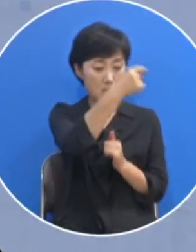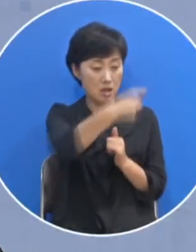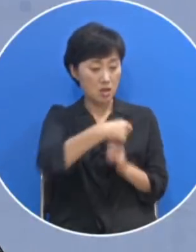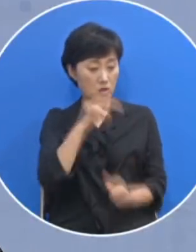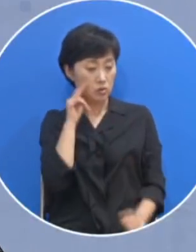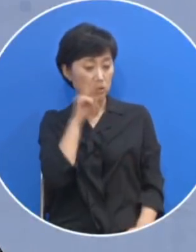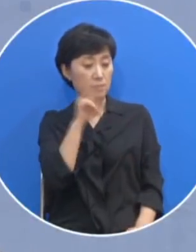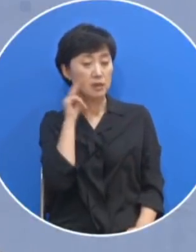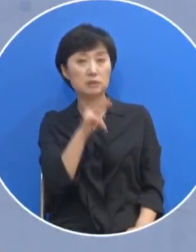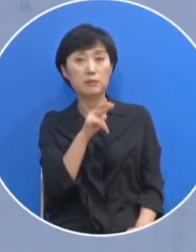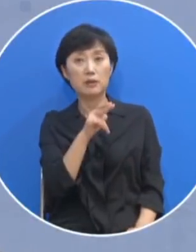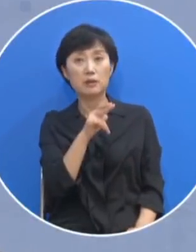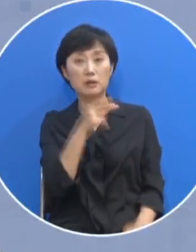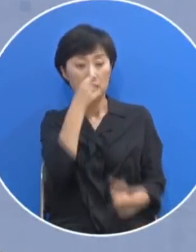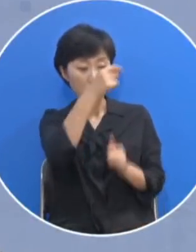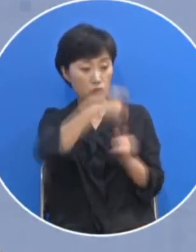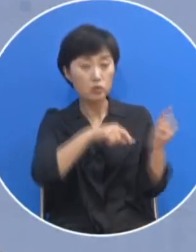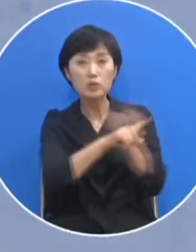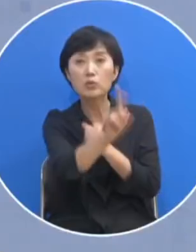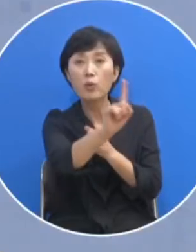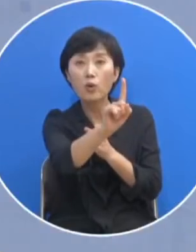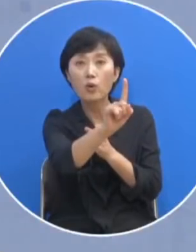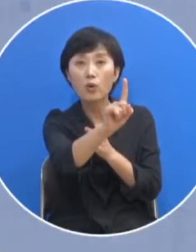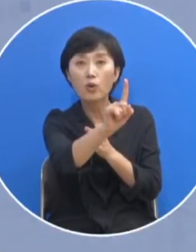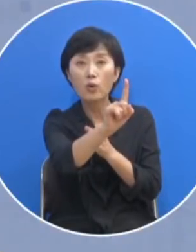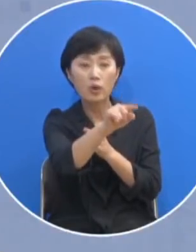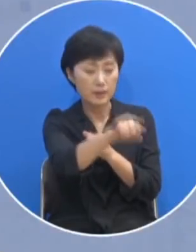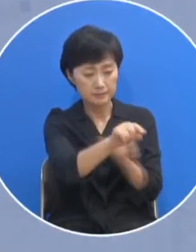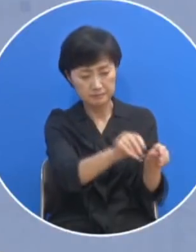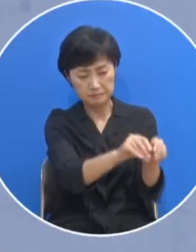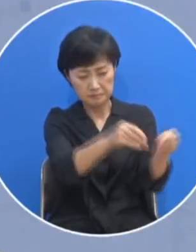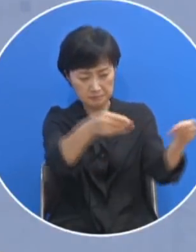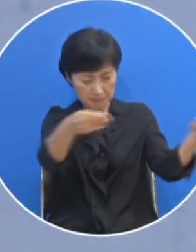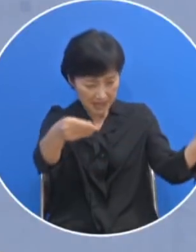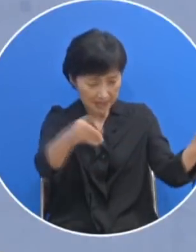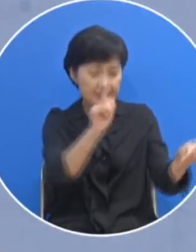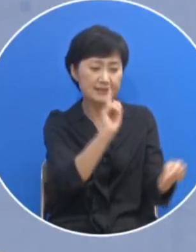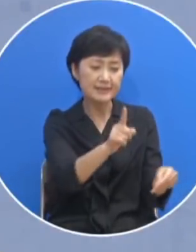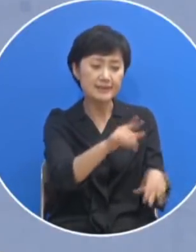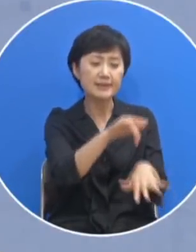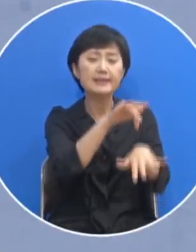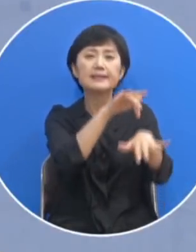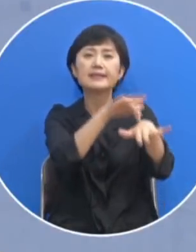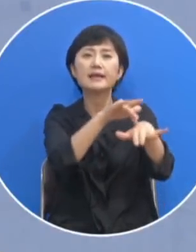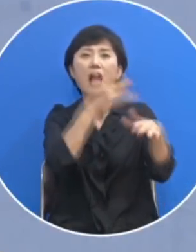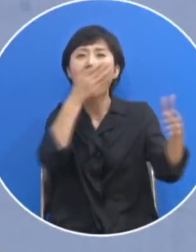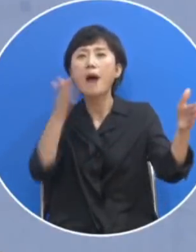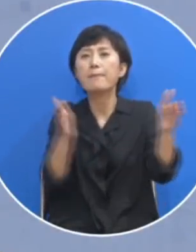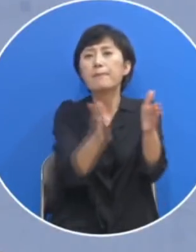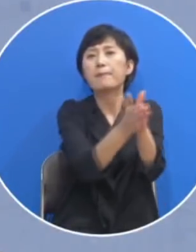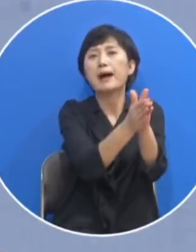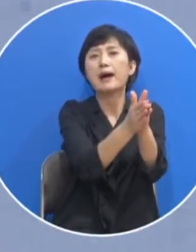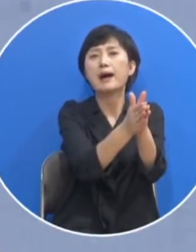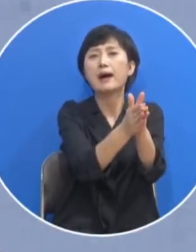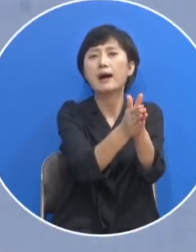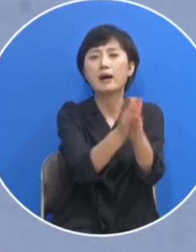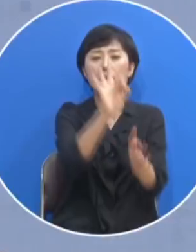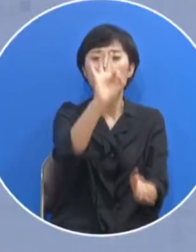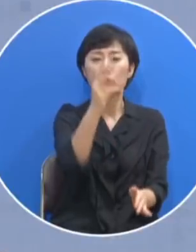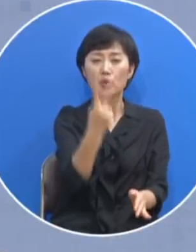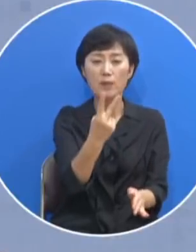맨날 연봉 팔짝 14일 넣어야 b 막이래 써요 전 2뿌리 불신자 받을 때 다도 바로서